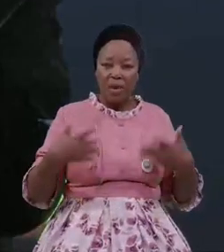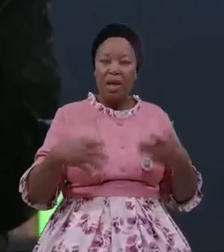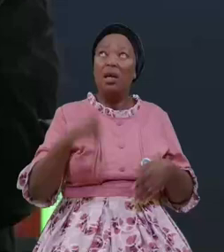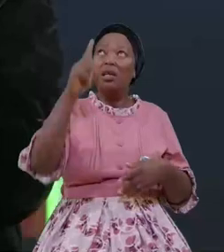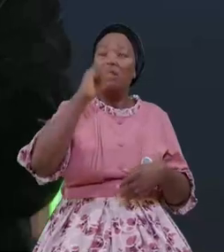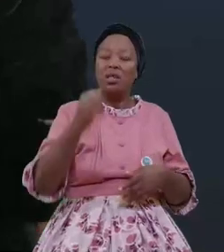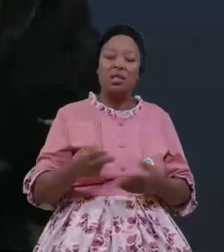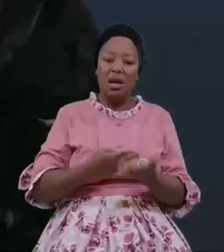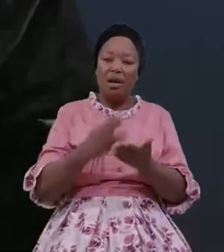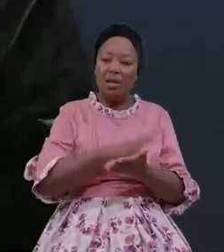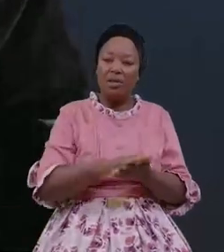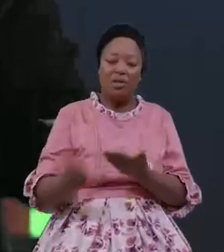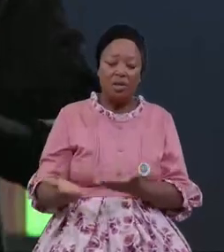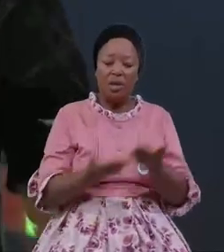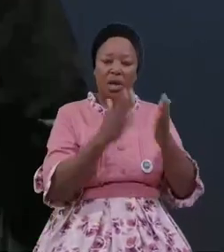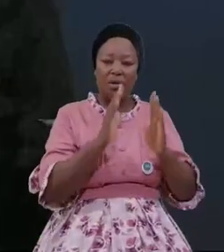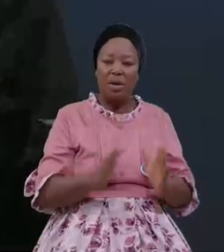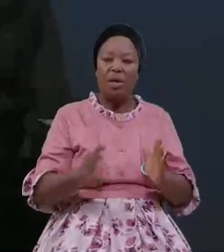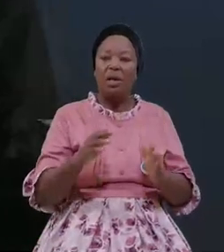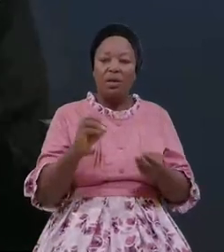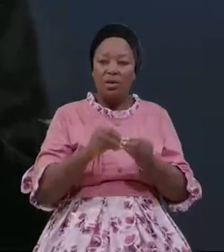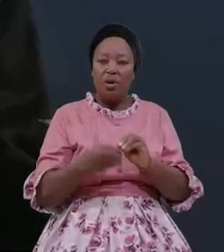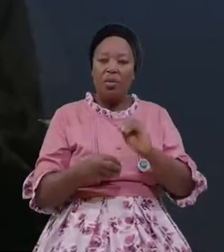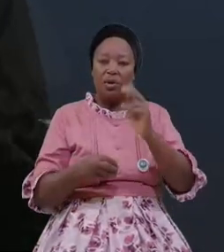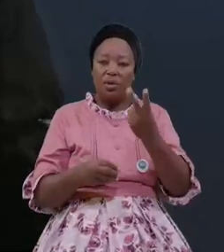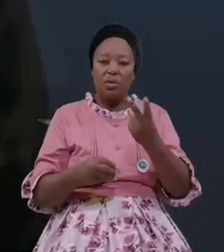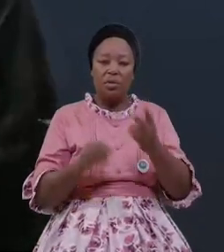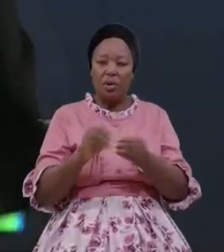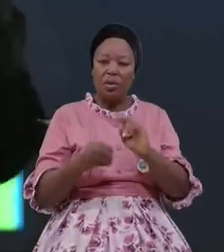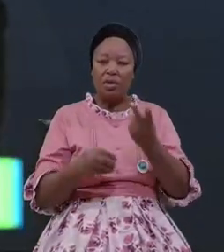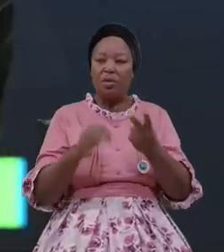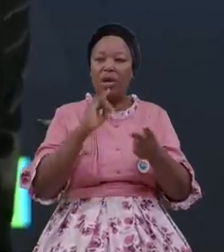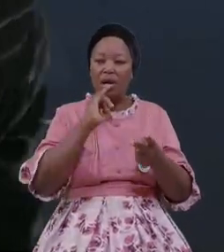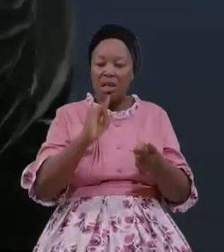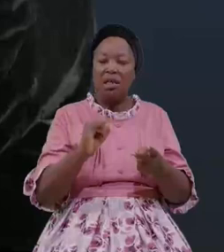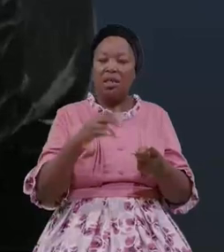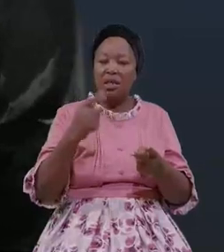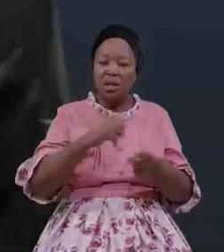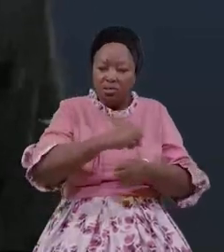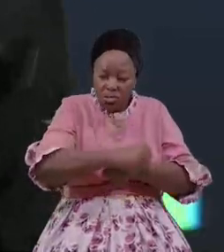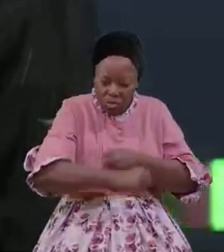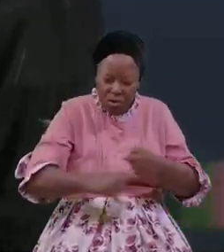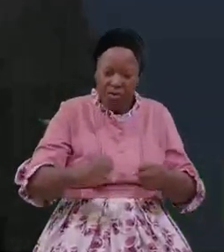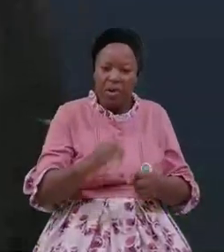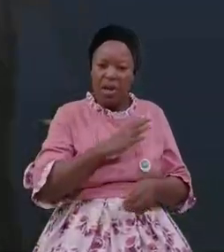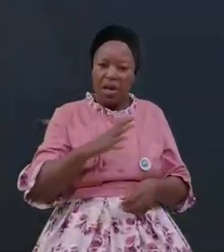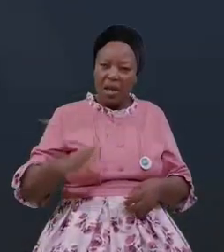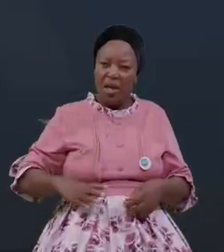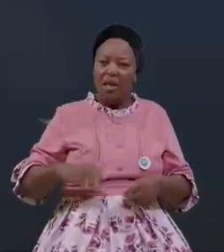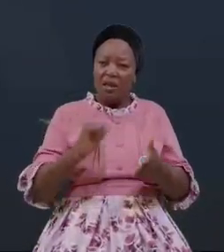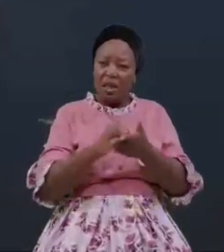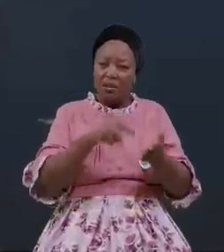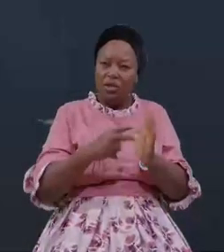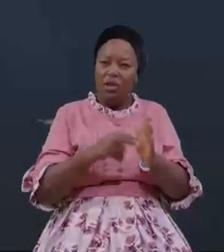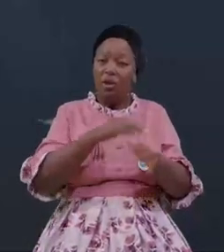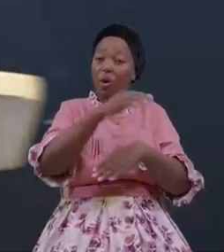juste porteur de c'est le Christ alors que tout